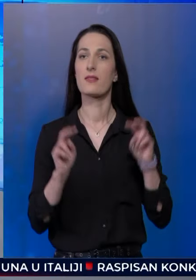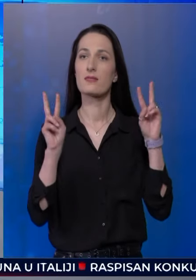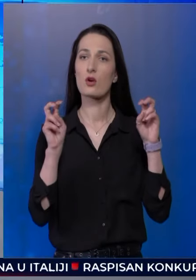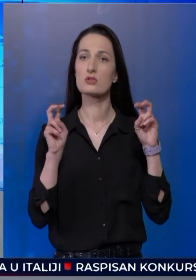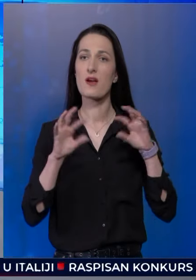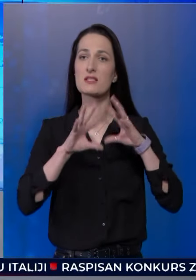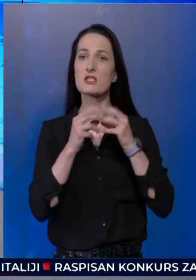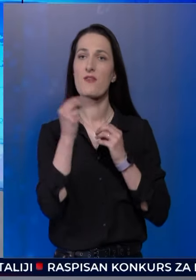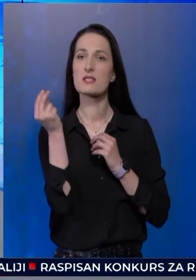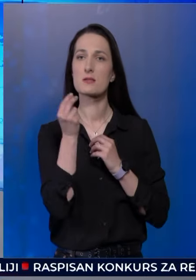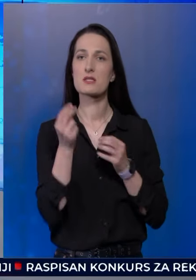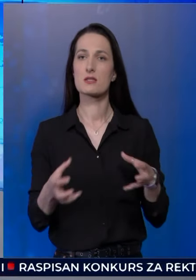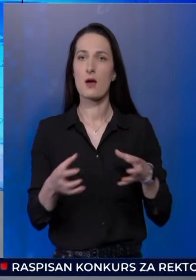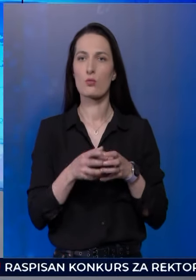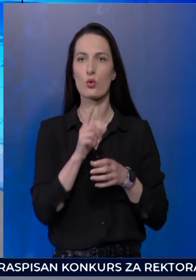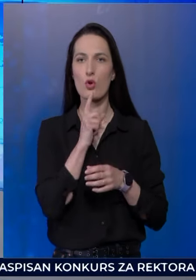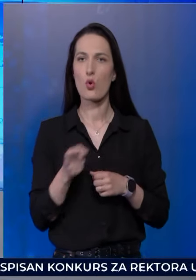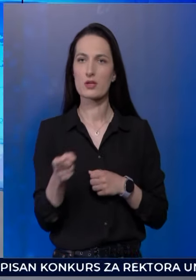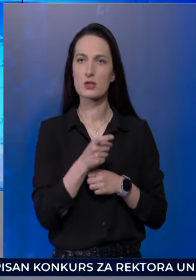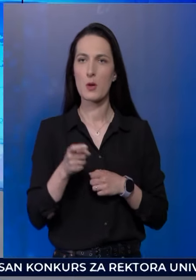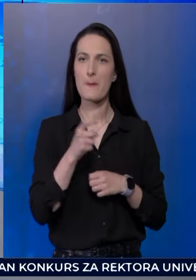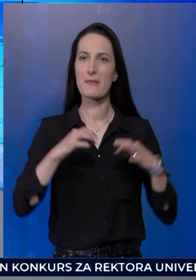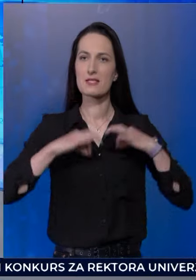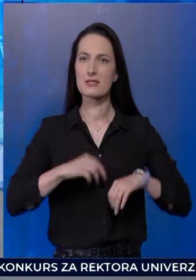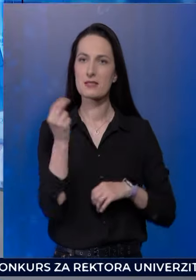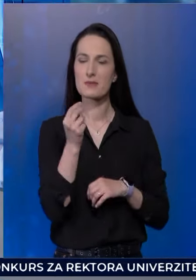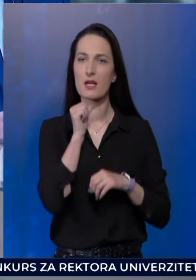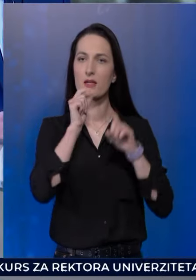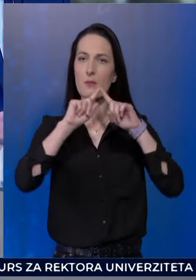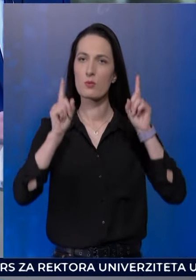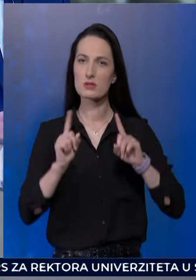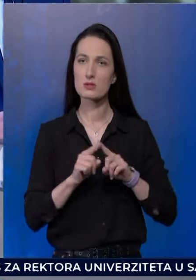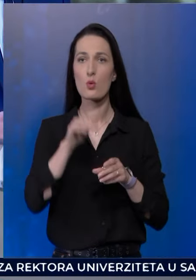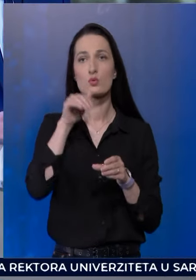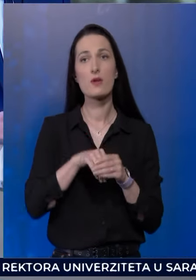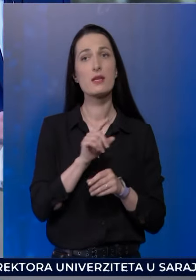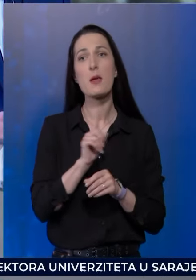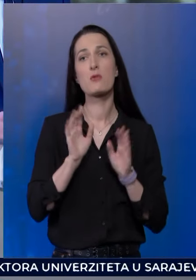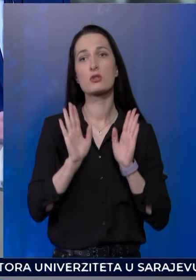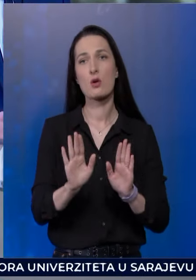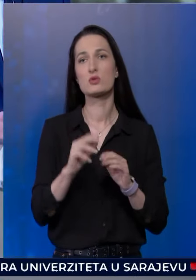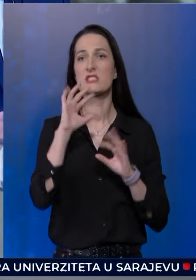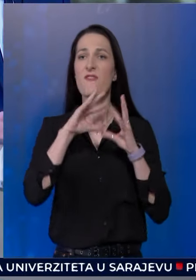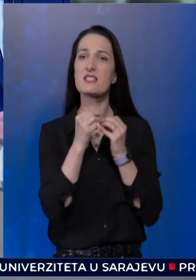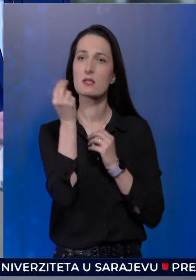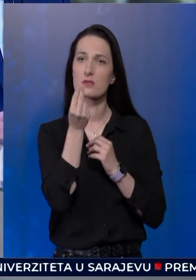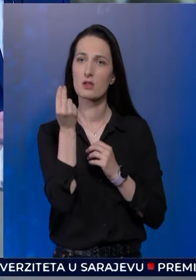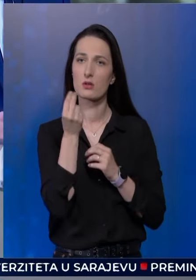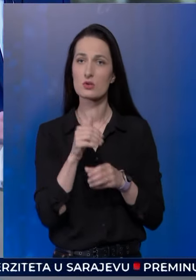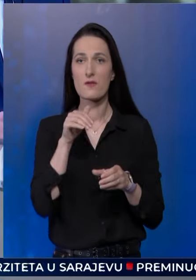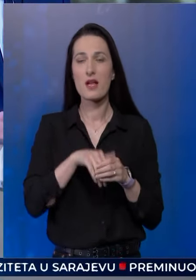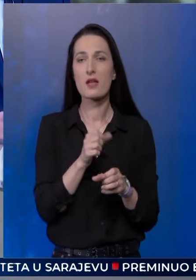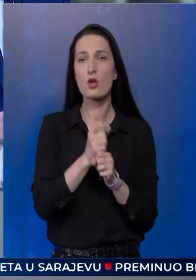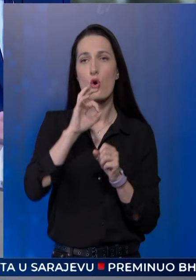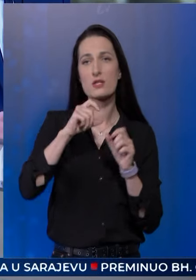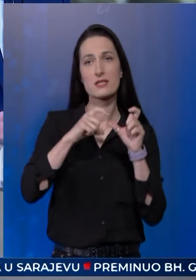Takozvani Svesrpski sabor, koji organiziraju predsjednici Srbije i Republike Srpske, u stvari nije baš tako svesrpski. U stvari